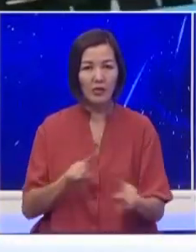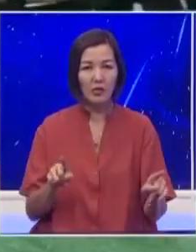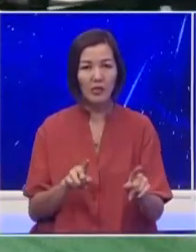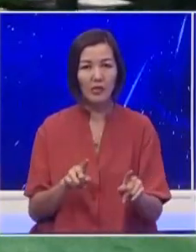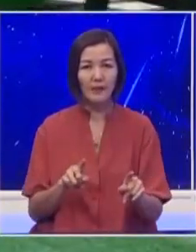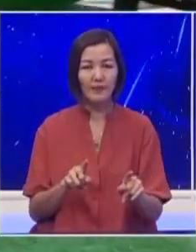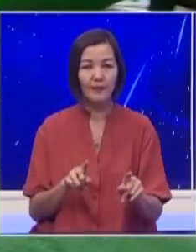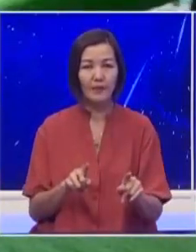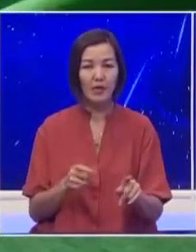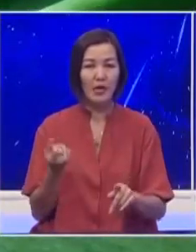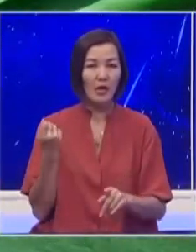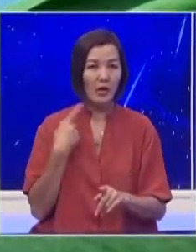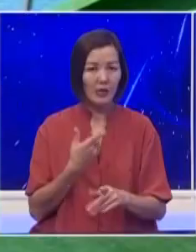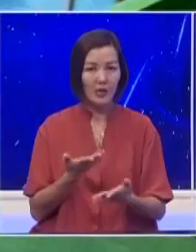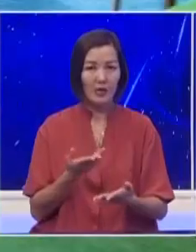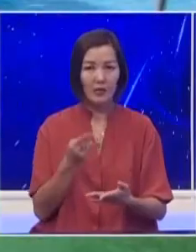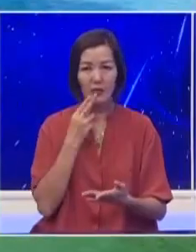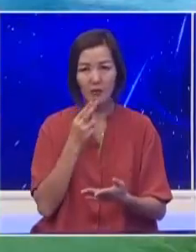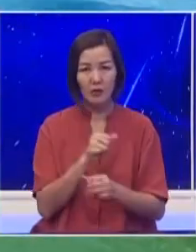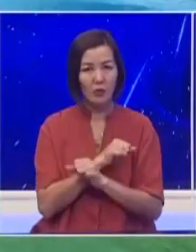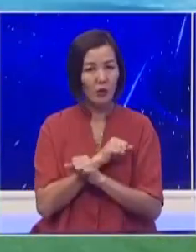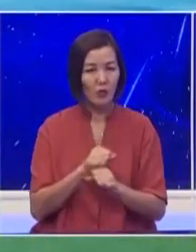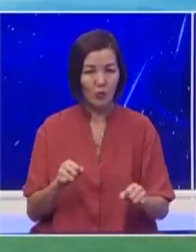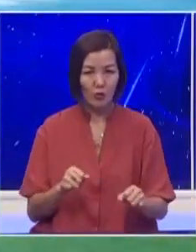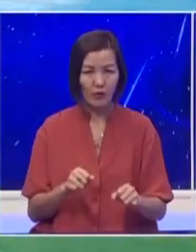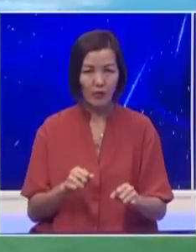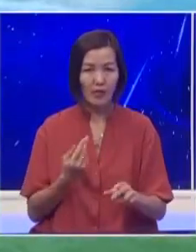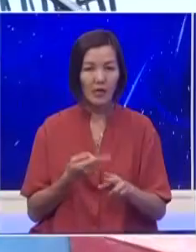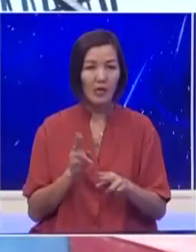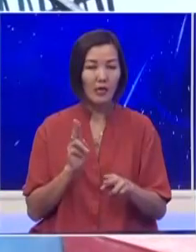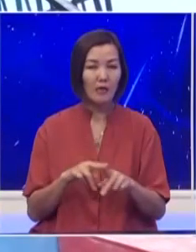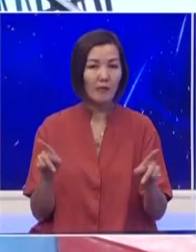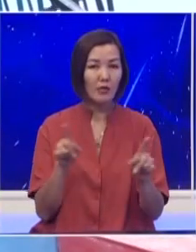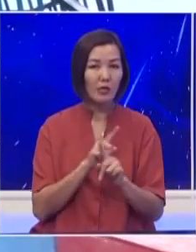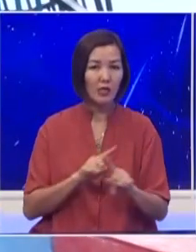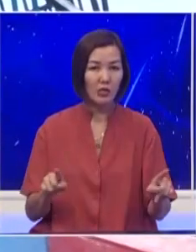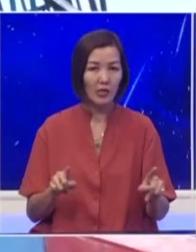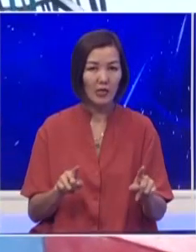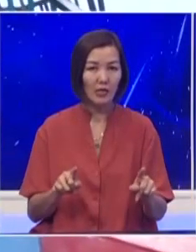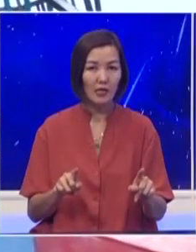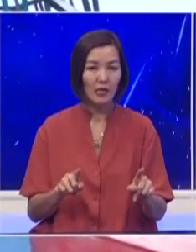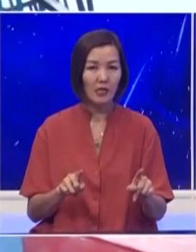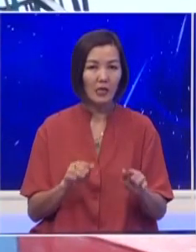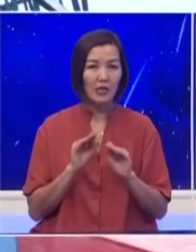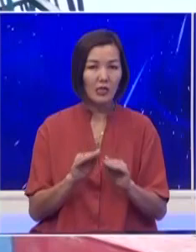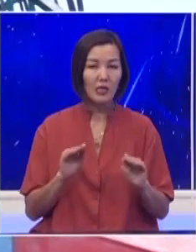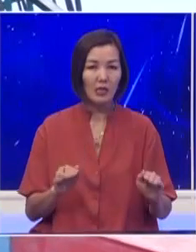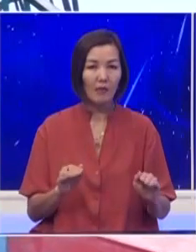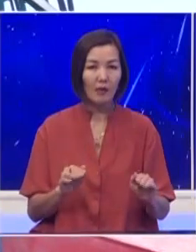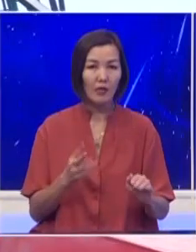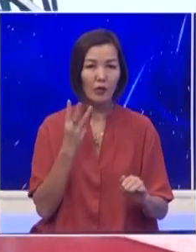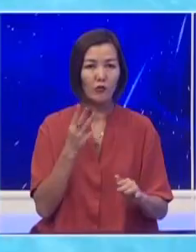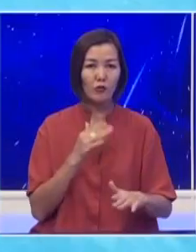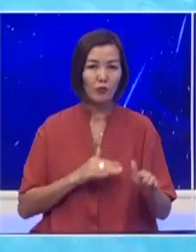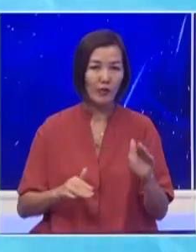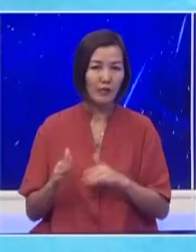неден ерекшелігі бар. Бұл жақта спиртной, арақ ішуге және темекі тартуға болмайды. Ең бірінші